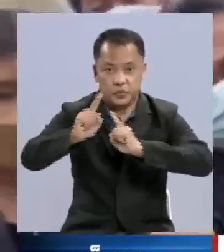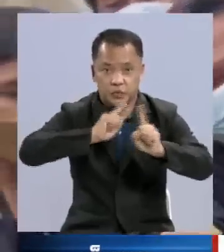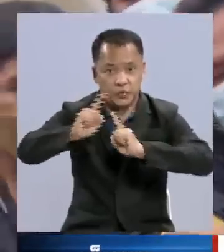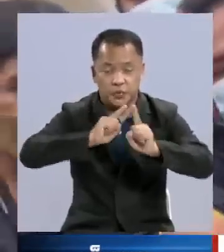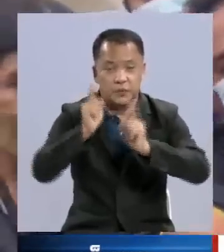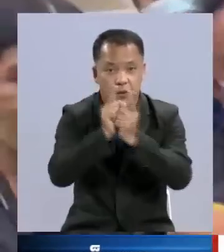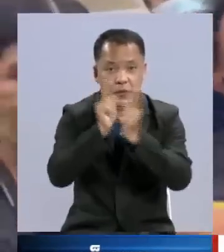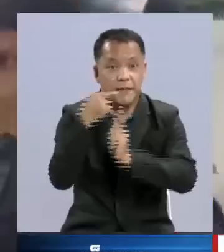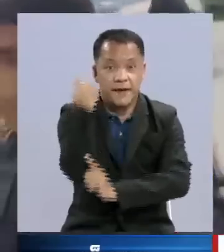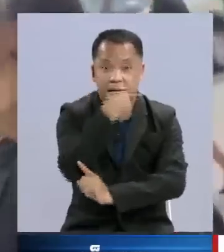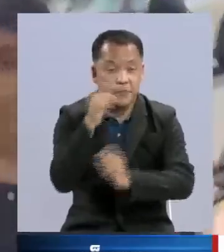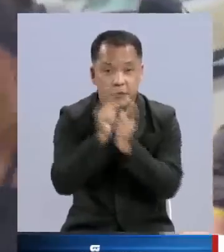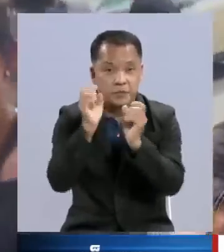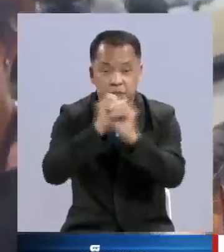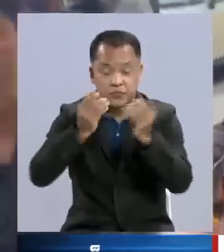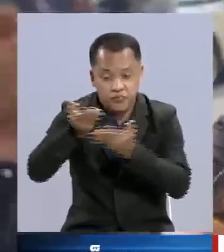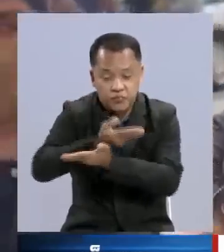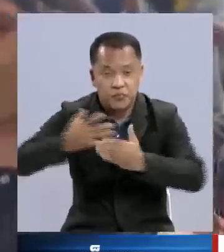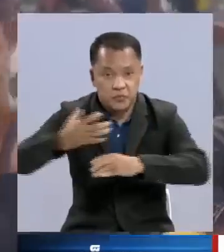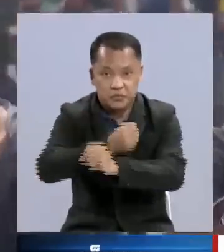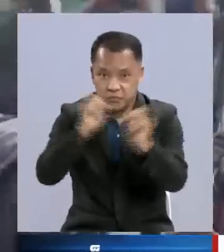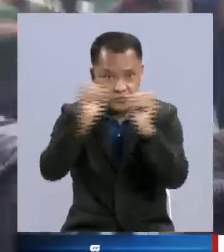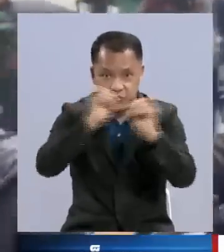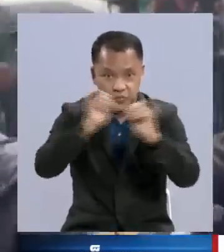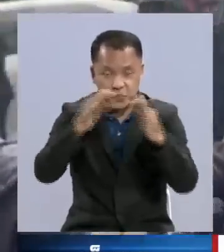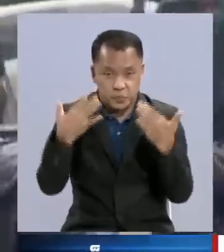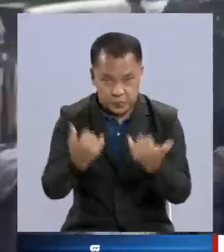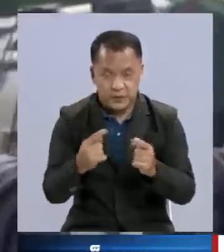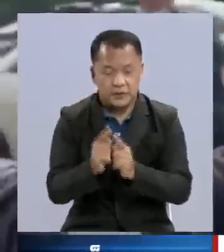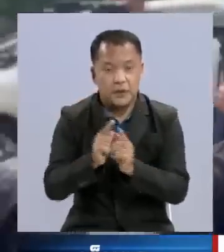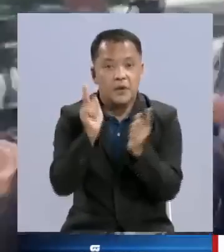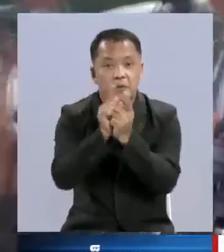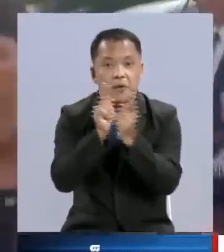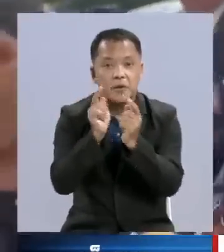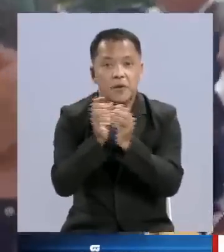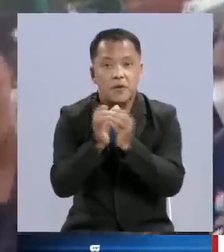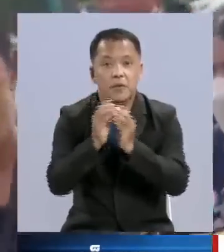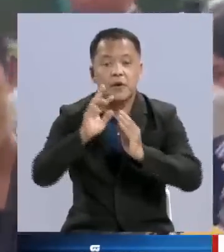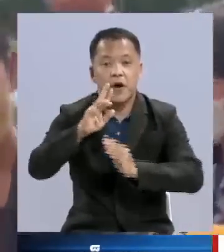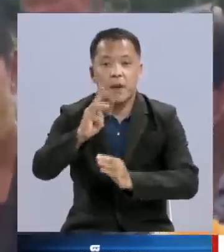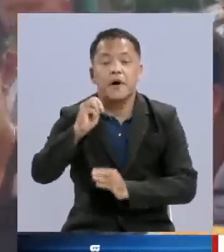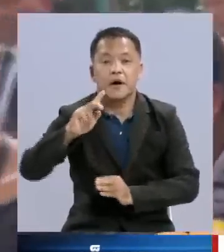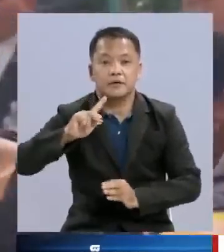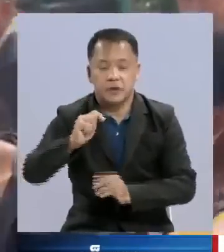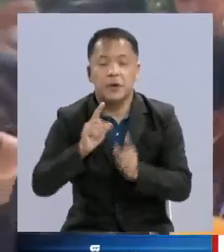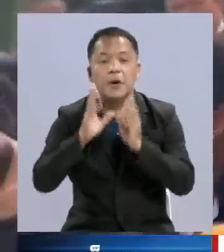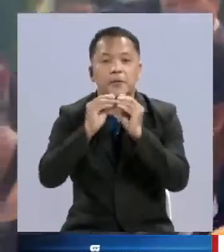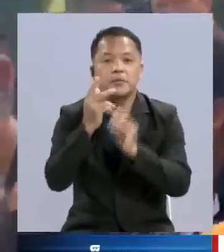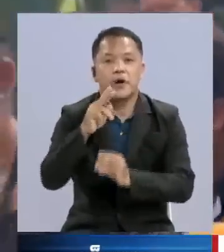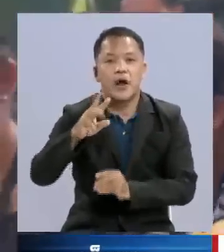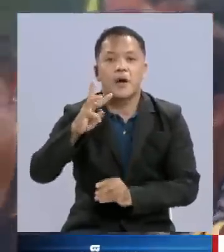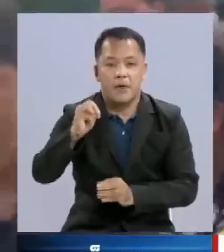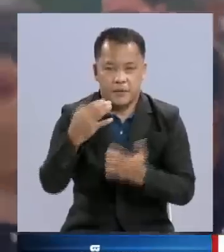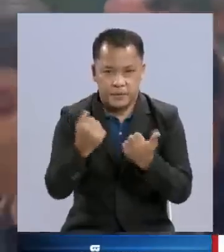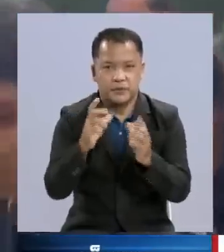รือว่าไปพบปะกับใครหารือทางการเมืองนะซึ่งวันนี้เนี่ยจะได้พบกับบรรดาคณะรัฐมนตรีก็มาประชุมครม.กันเนี่ยนะ